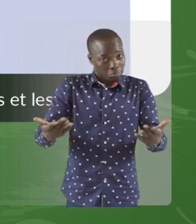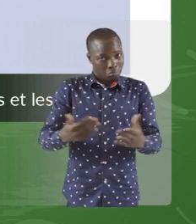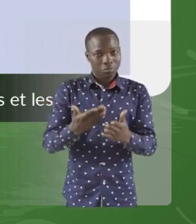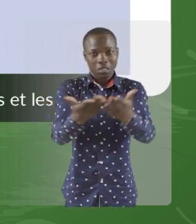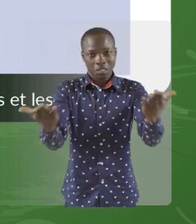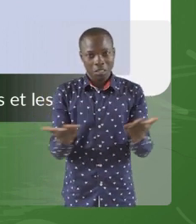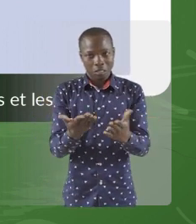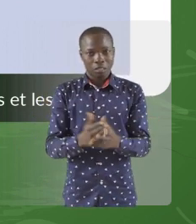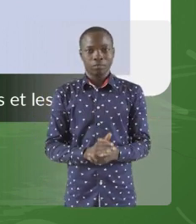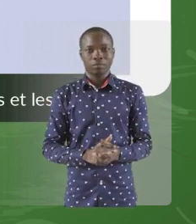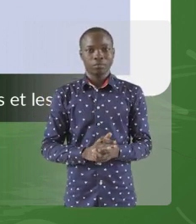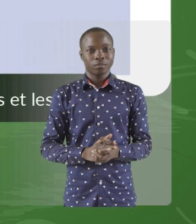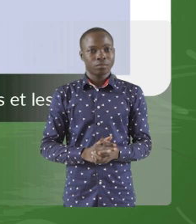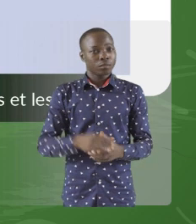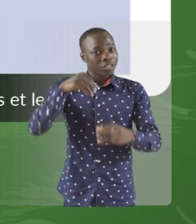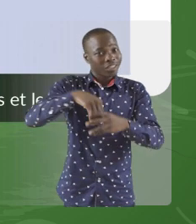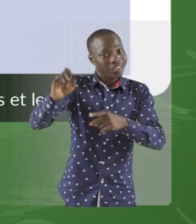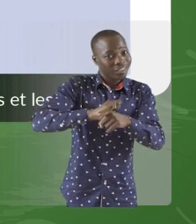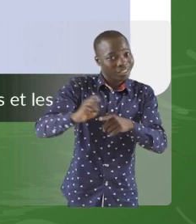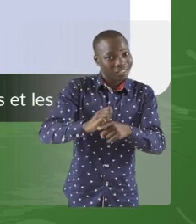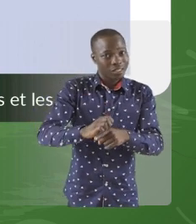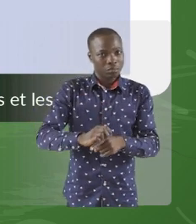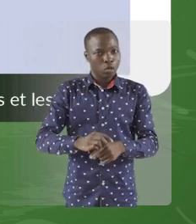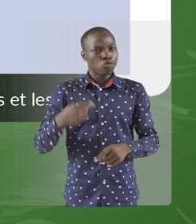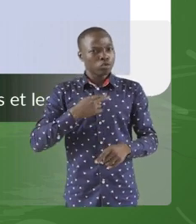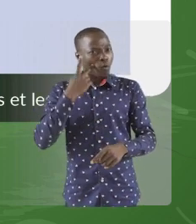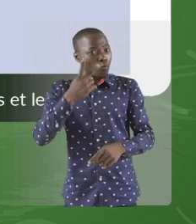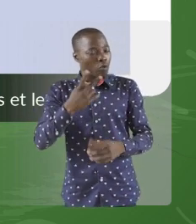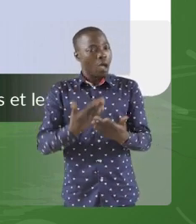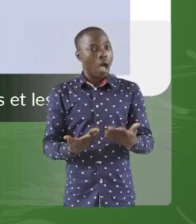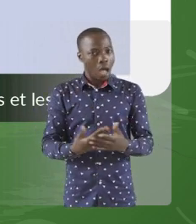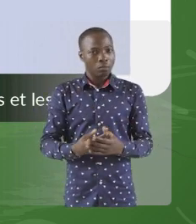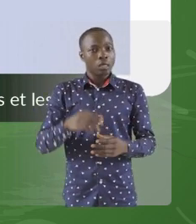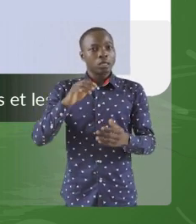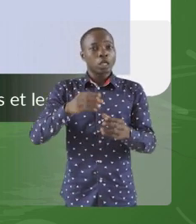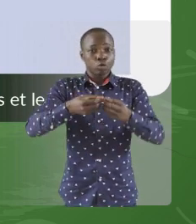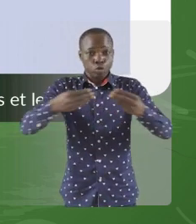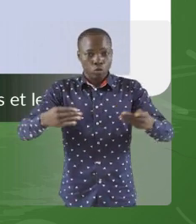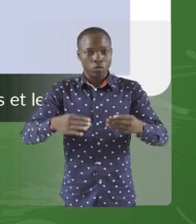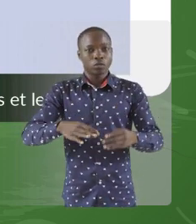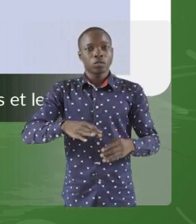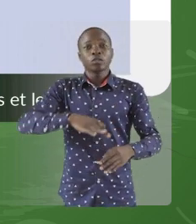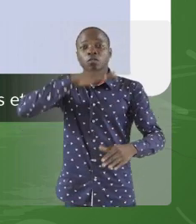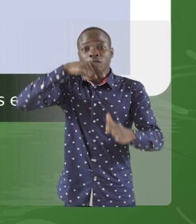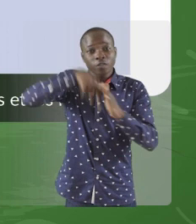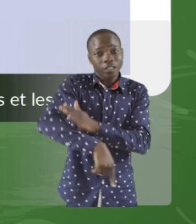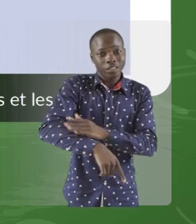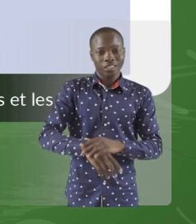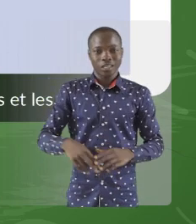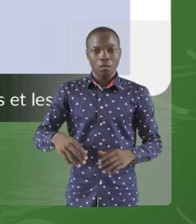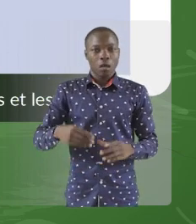ici, dans la leçon, nous avons bien vu qu'il s'agit bien des sols ferralitiques. Alors, nous